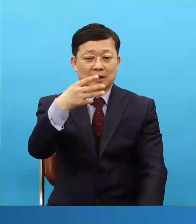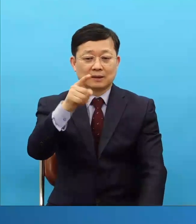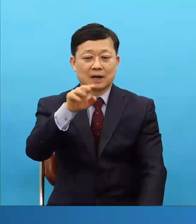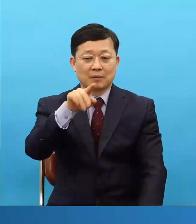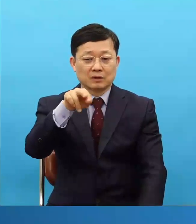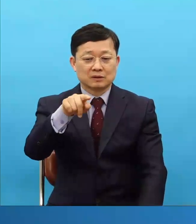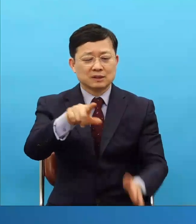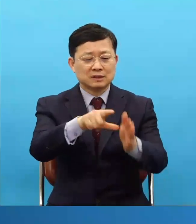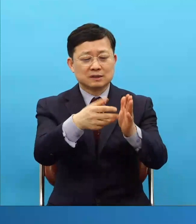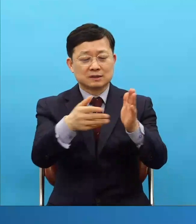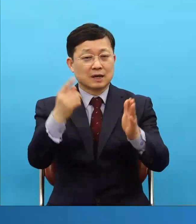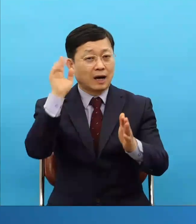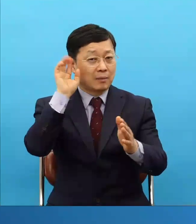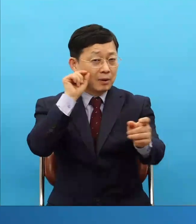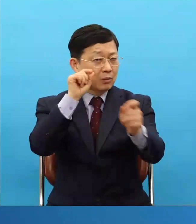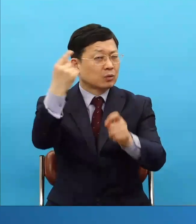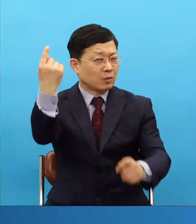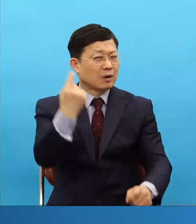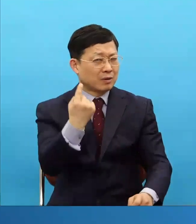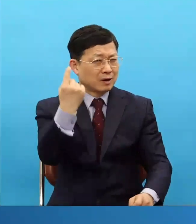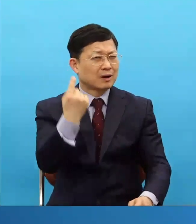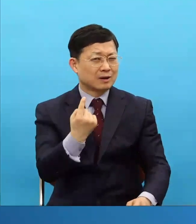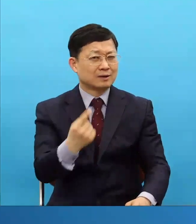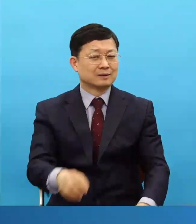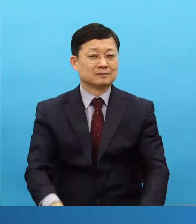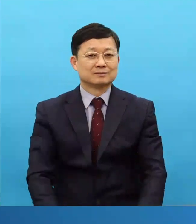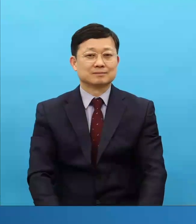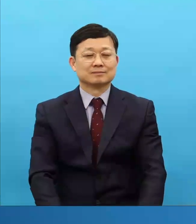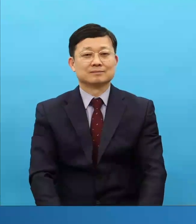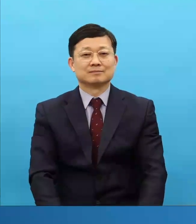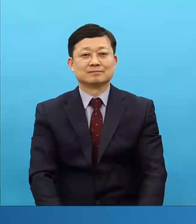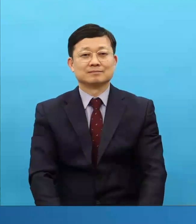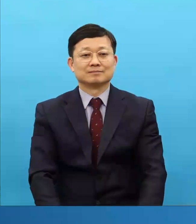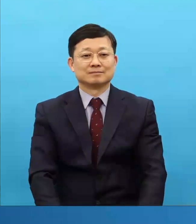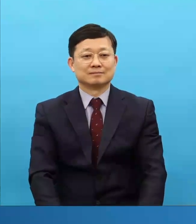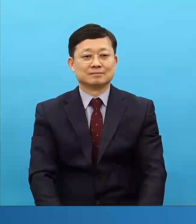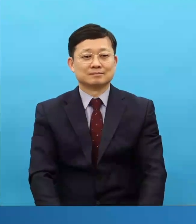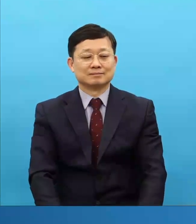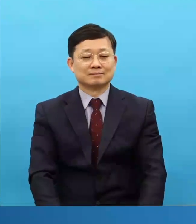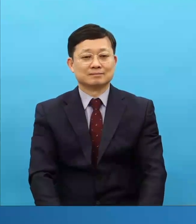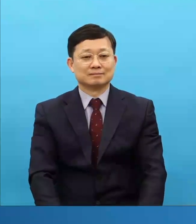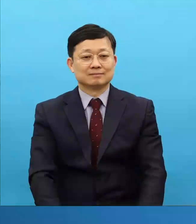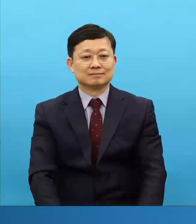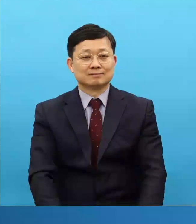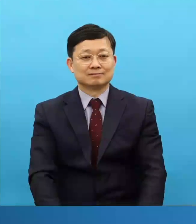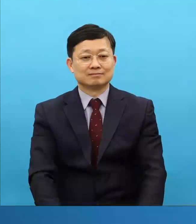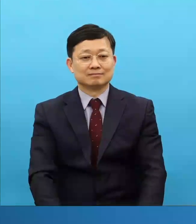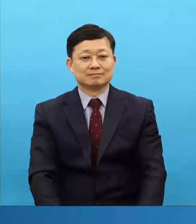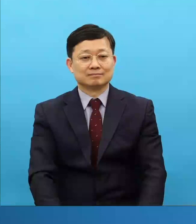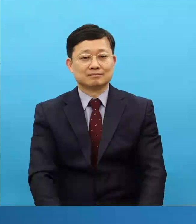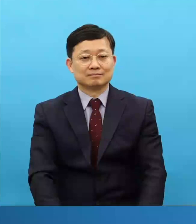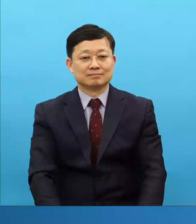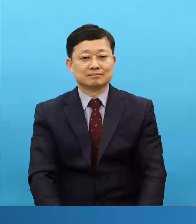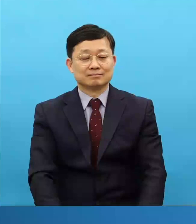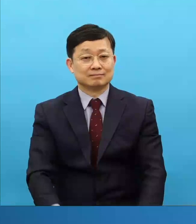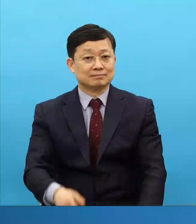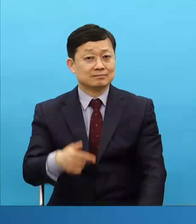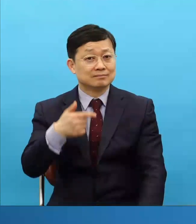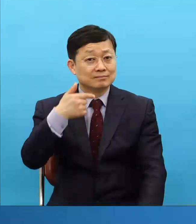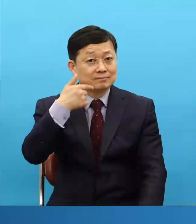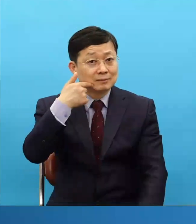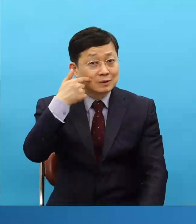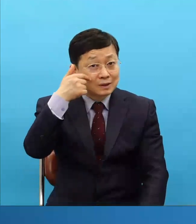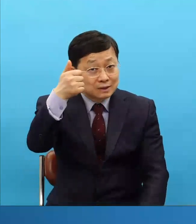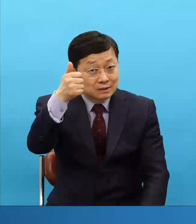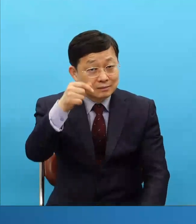will come. 목사님들은 여러분들은 마음속에 여러분의 그릇을 결정하고 있을 겁니다. And so